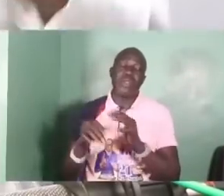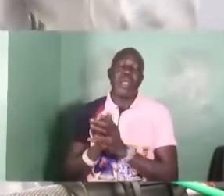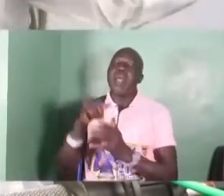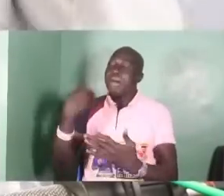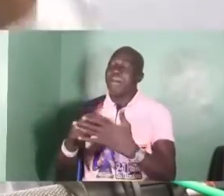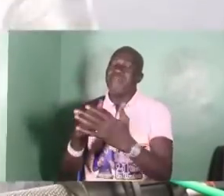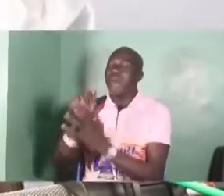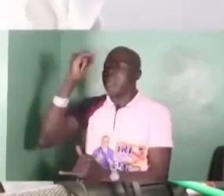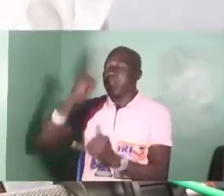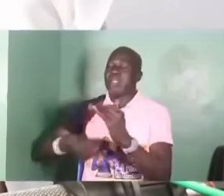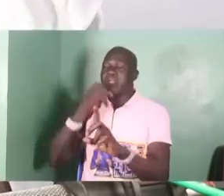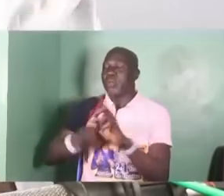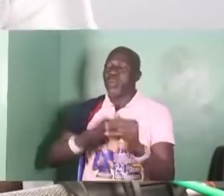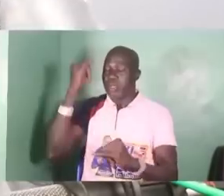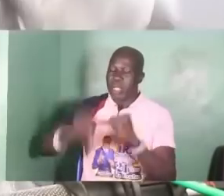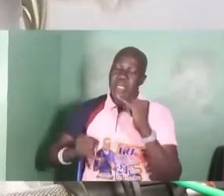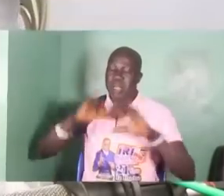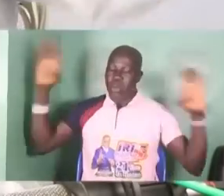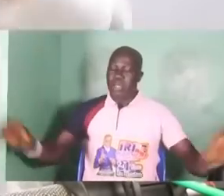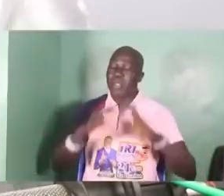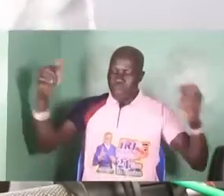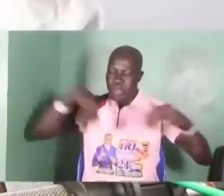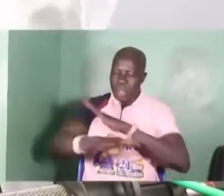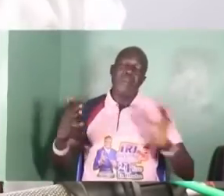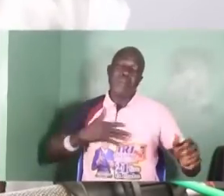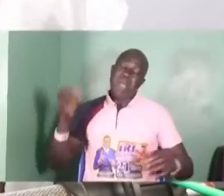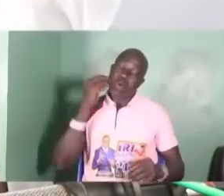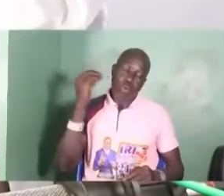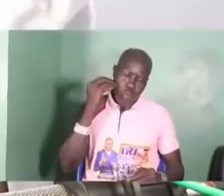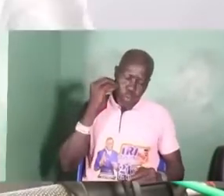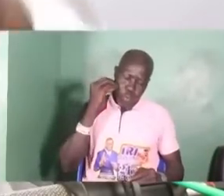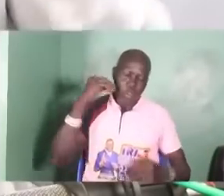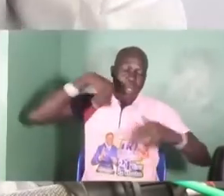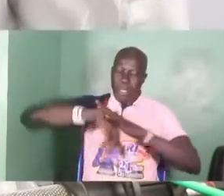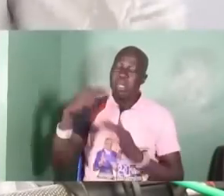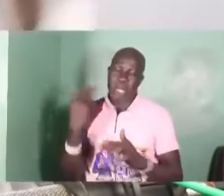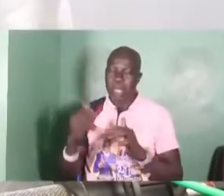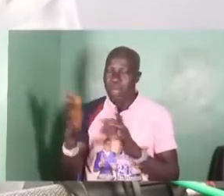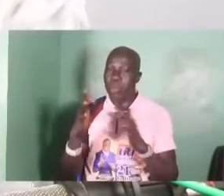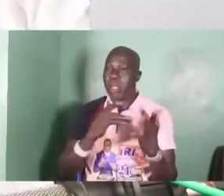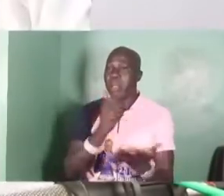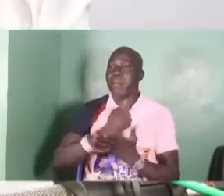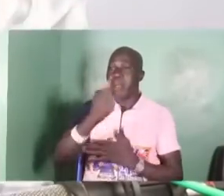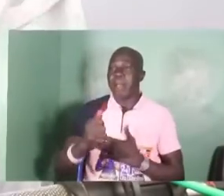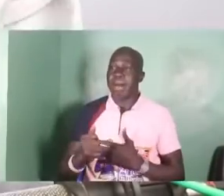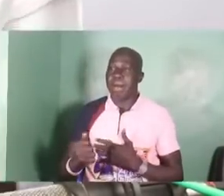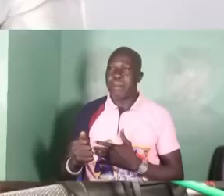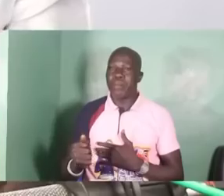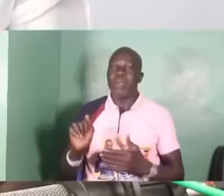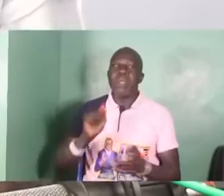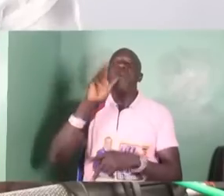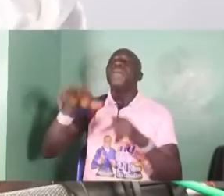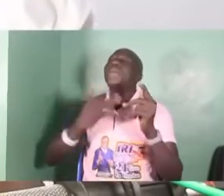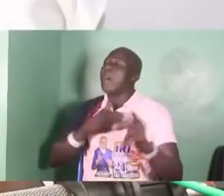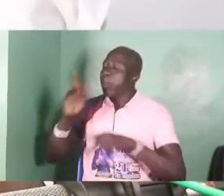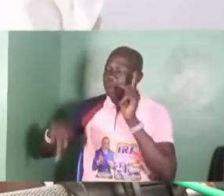Nítorí ìwọ ni yóò tan fìtílà mi. Olúwa Ọlọ́run mi yóò tan ìmọ̀lẹ̀ sí òkùnkùn mi. Olúwa Ọlọ́run mi yóò. Olúwa Ọlọ́run mi yóò. Kí ló ń ká fi bẹ̀rẹ̀ ọwọ́ Ọlọ́run? Why do we ask from God? Torí pé àmọ̀ kò lè ṣe ni. Because we know he can do it. Bẹ́ẹ̀ o lè ṣe.